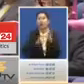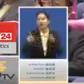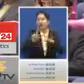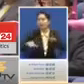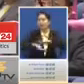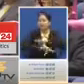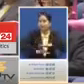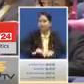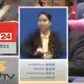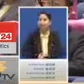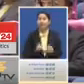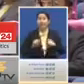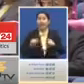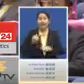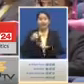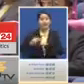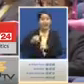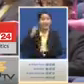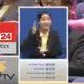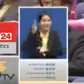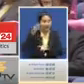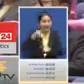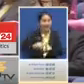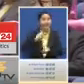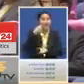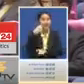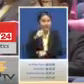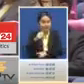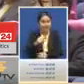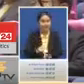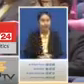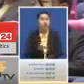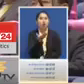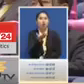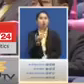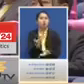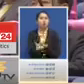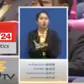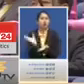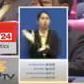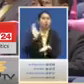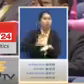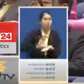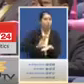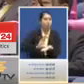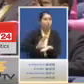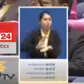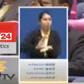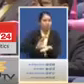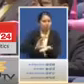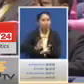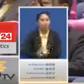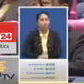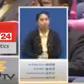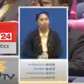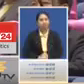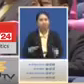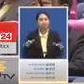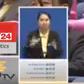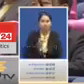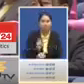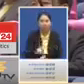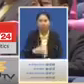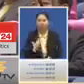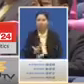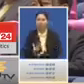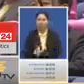าตุลาคมท่านจะมาขอเงินไปซื้อยาแล้วจะให้หรือไม่